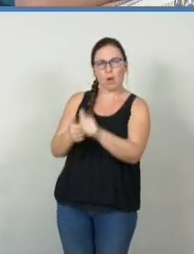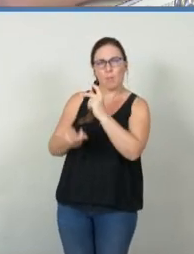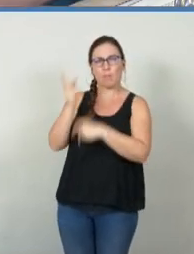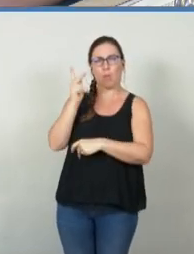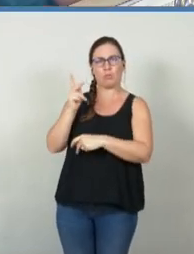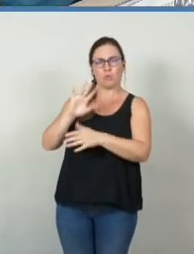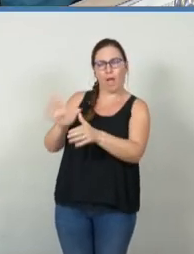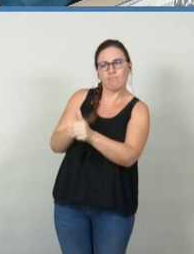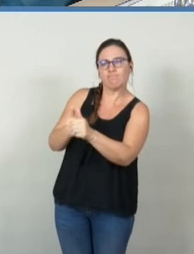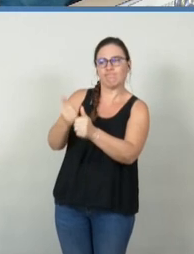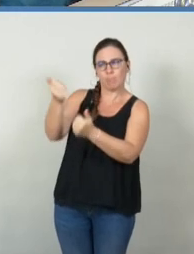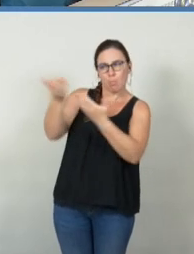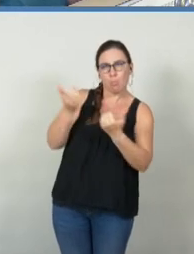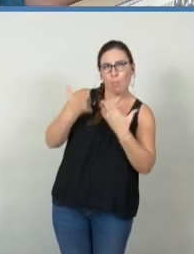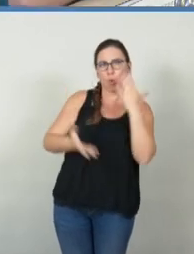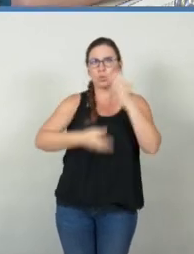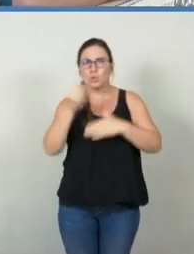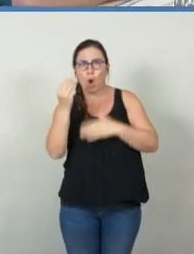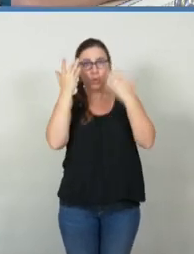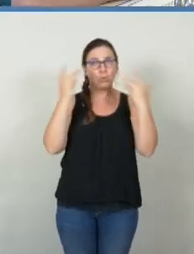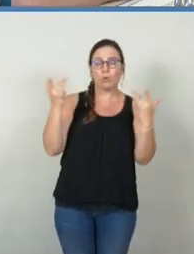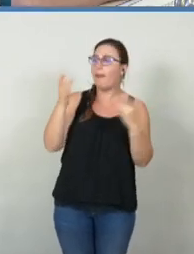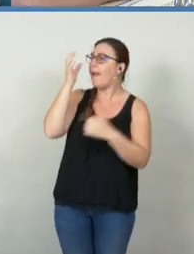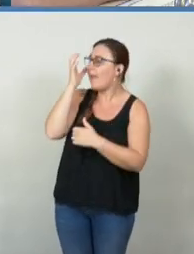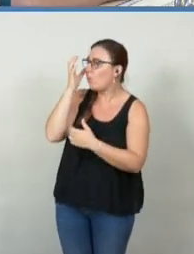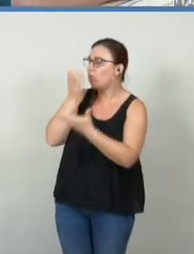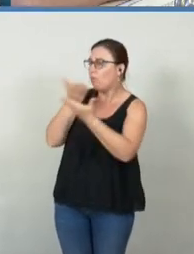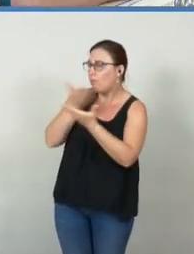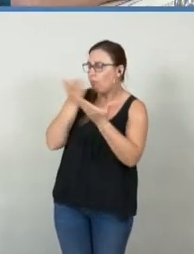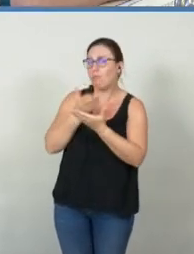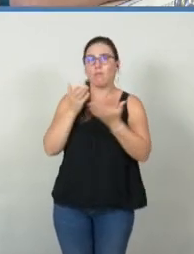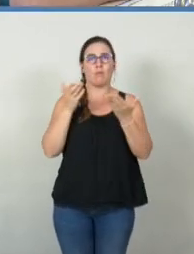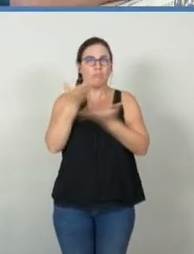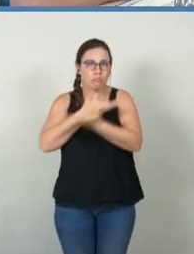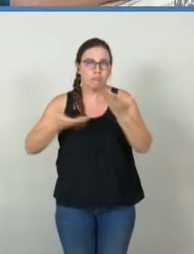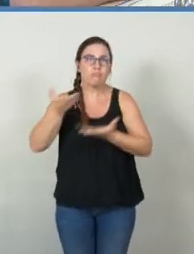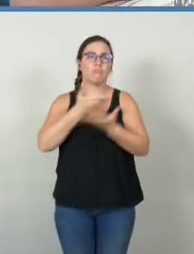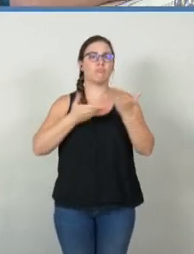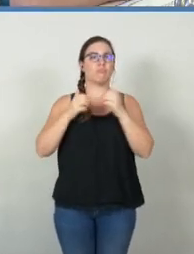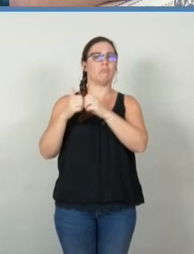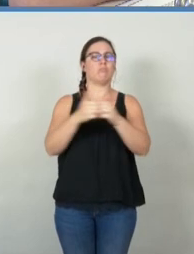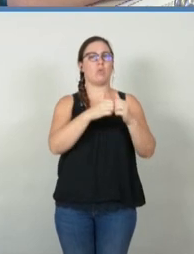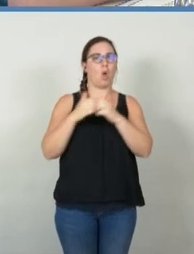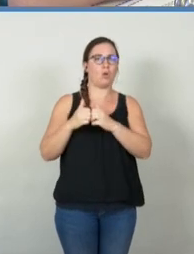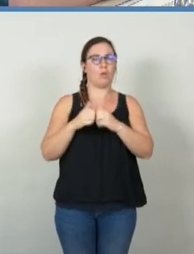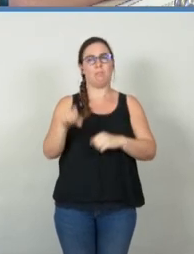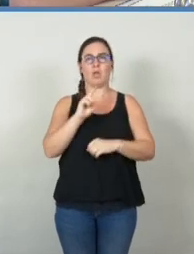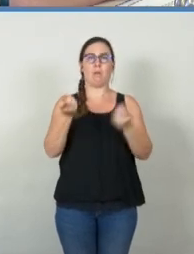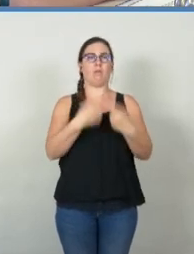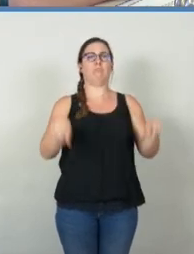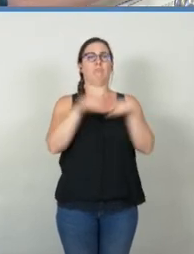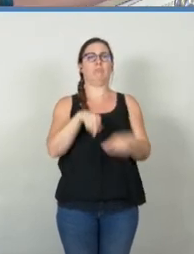aussi des propositions de sortie culturelles voilà pour partager des temps au-delà de cette simple instance